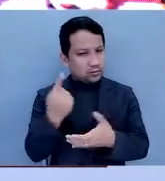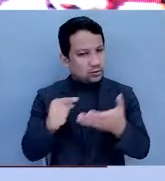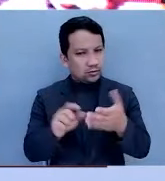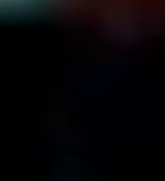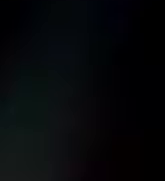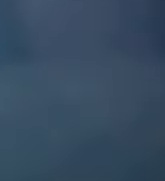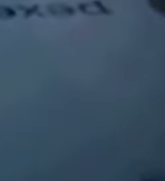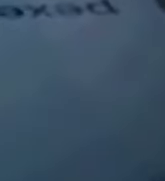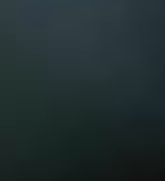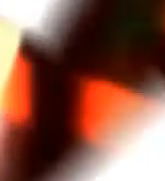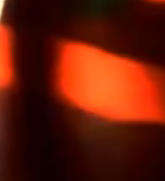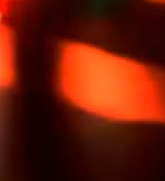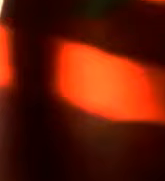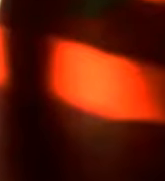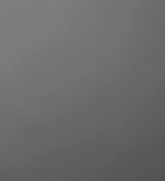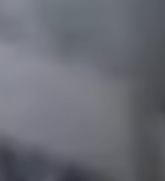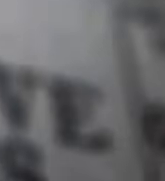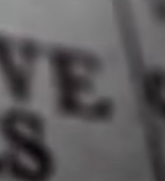yan.